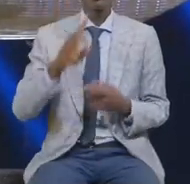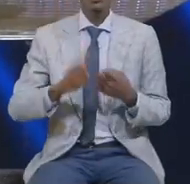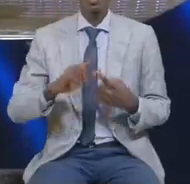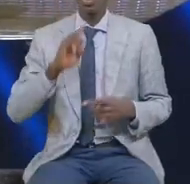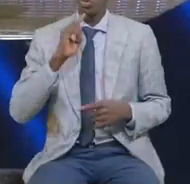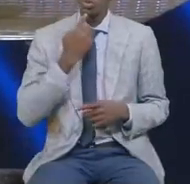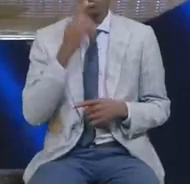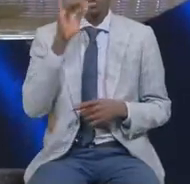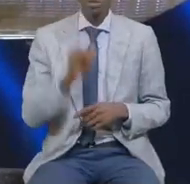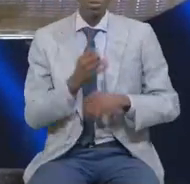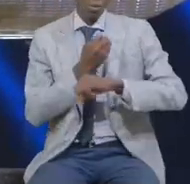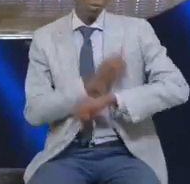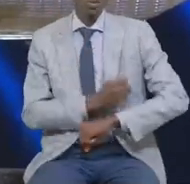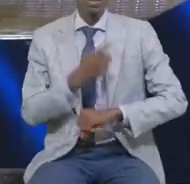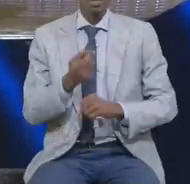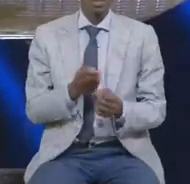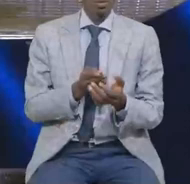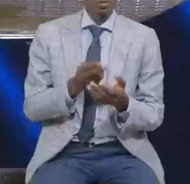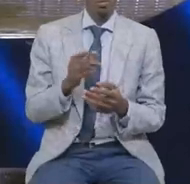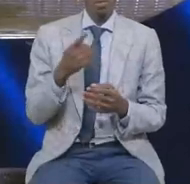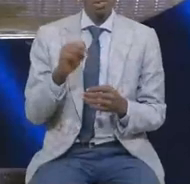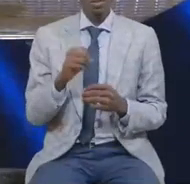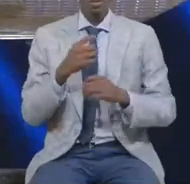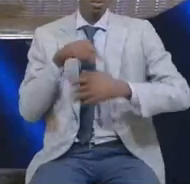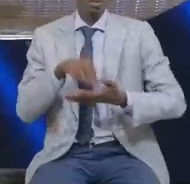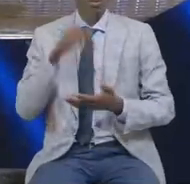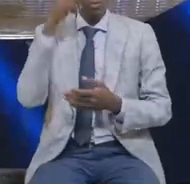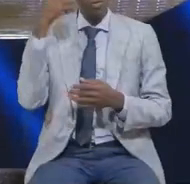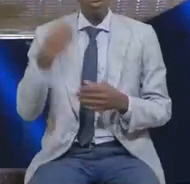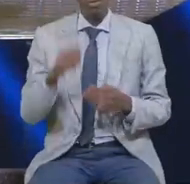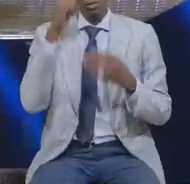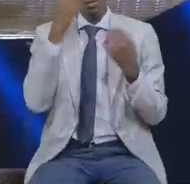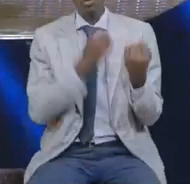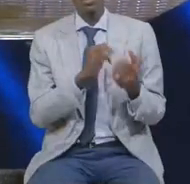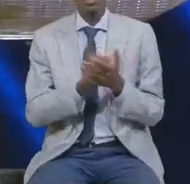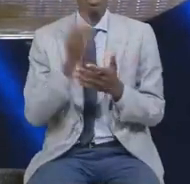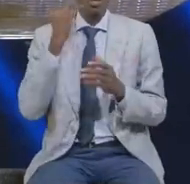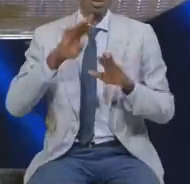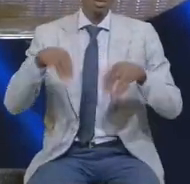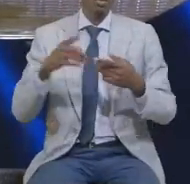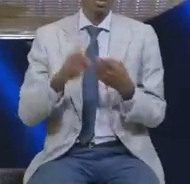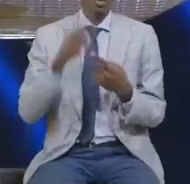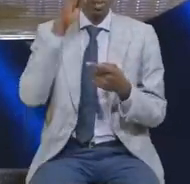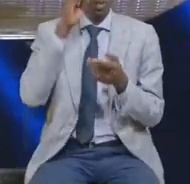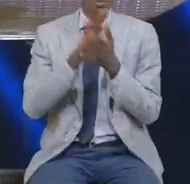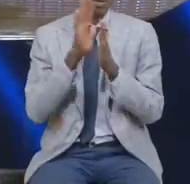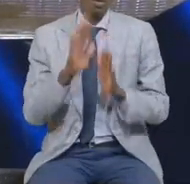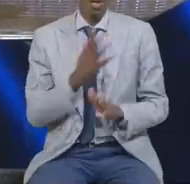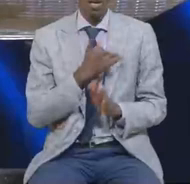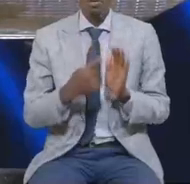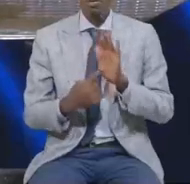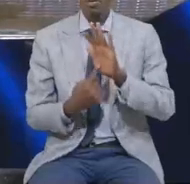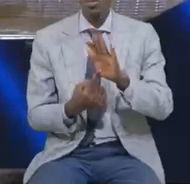de combattre pour la foi qui a été transmise au sein une fois pour toutes. Et manifester le courage, nous allons manifester